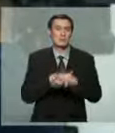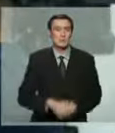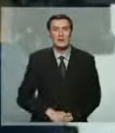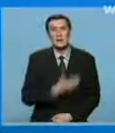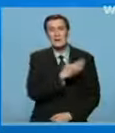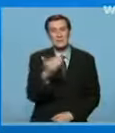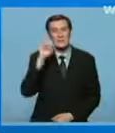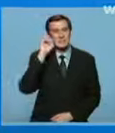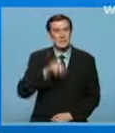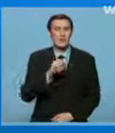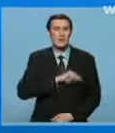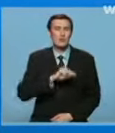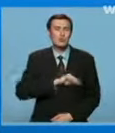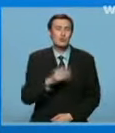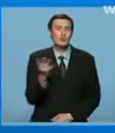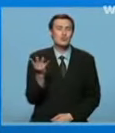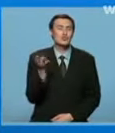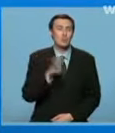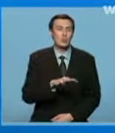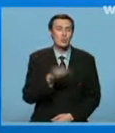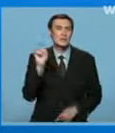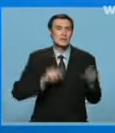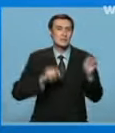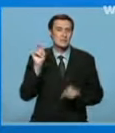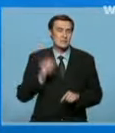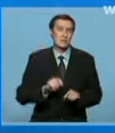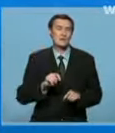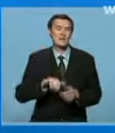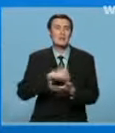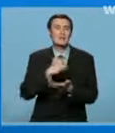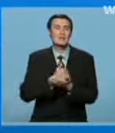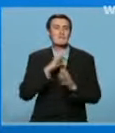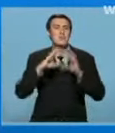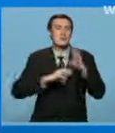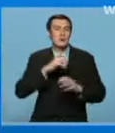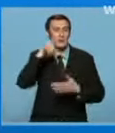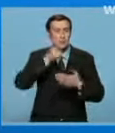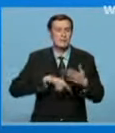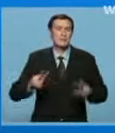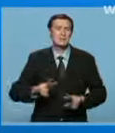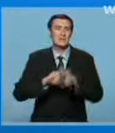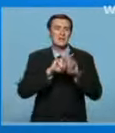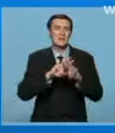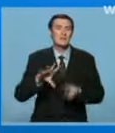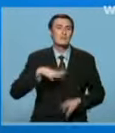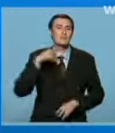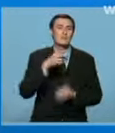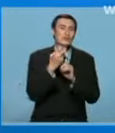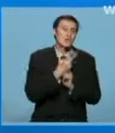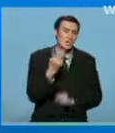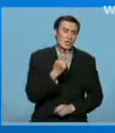Как вы знаете, в работе 4 съездов лидеров мировых и традиционных религий в Астане, состоявшемся в